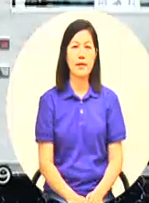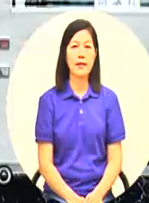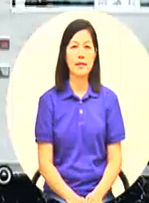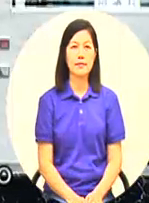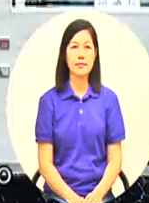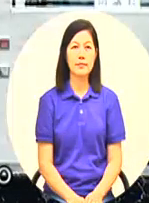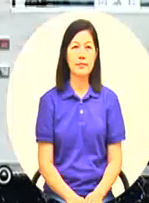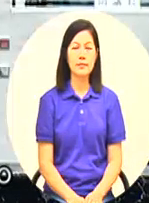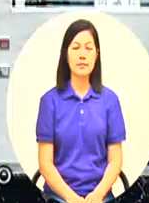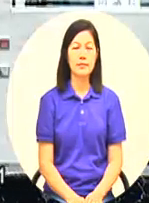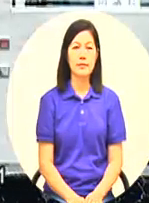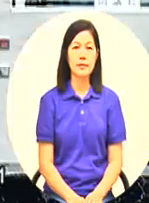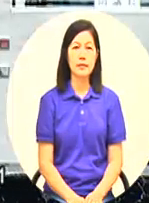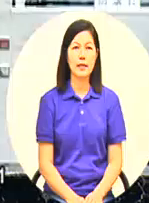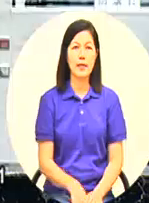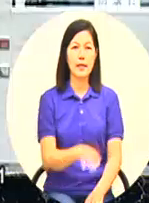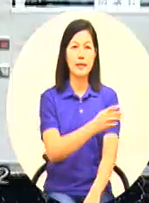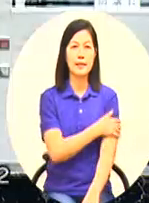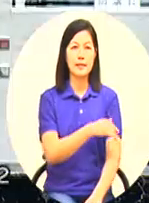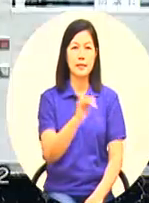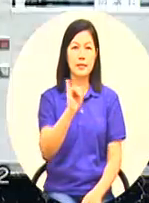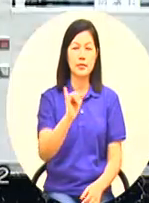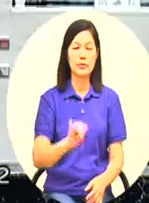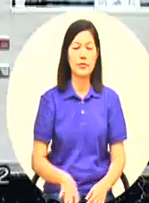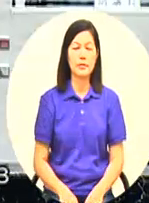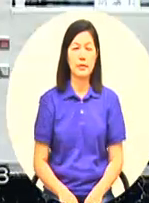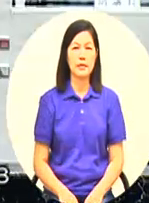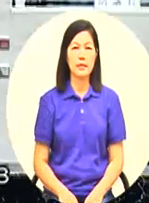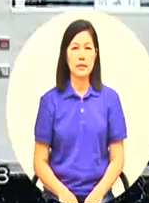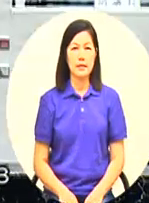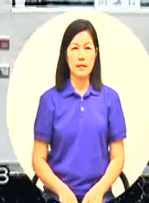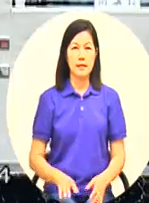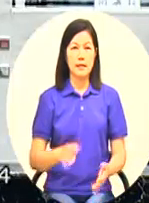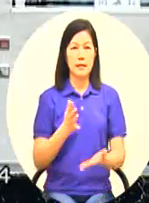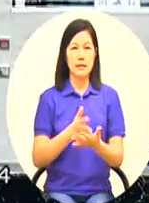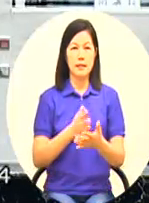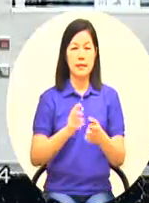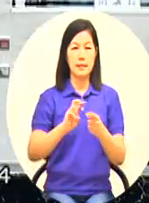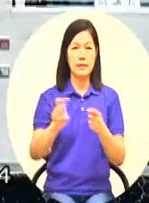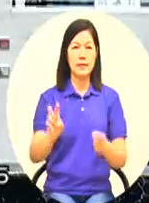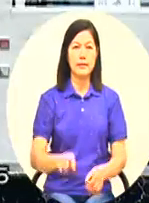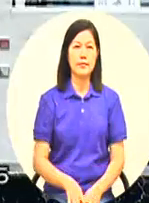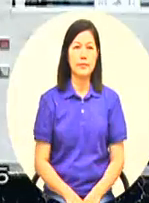质询的议员是陈翠鸾陈议员，时间20分钟。